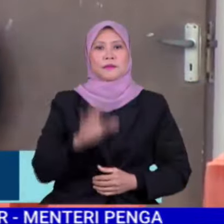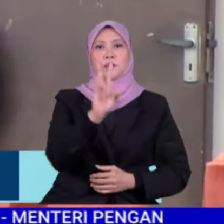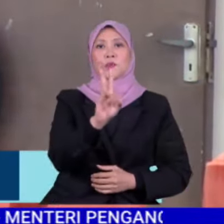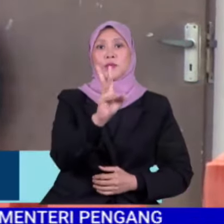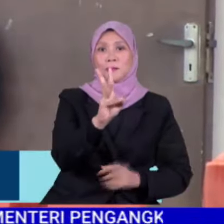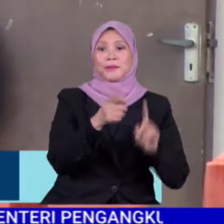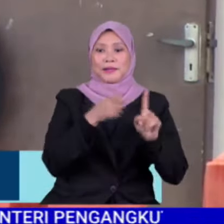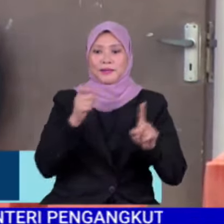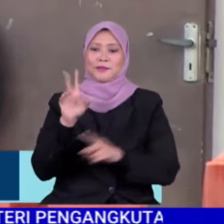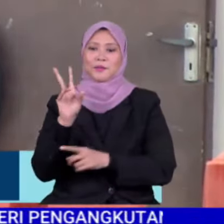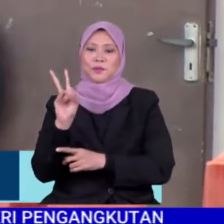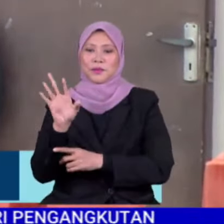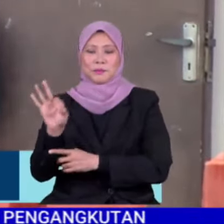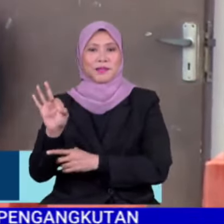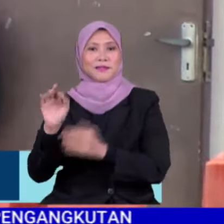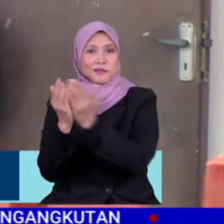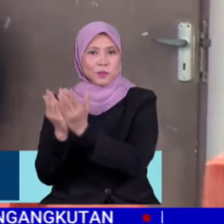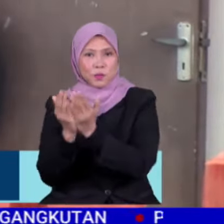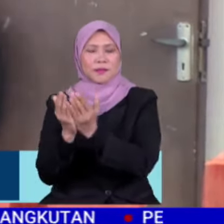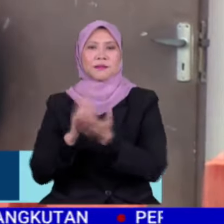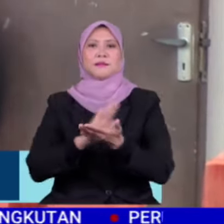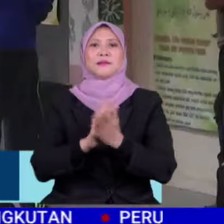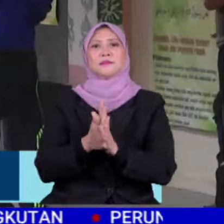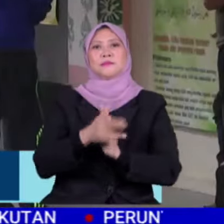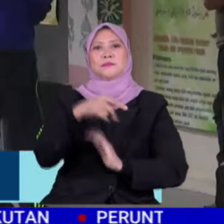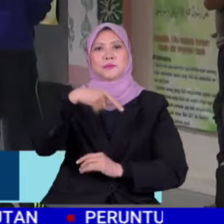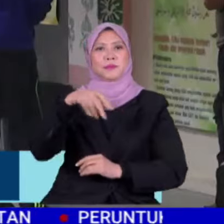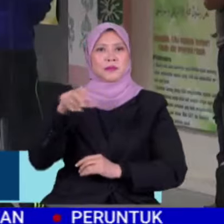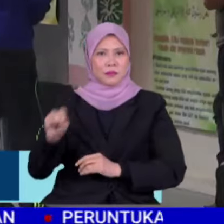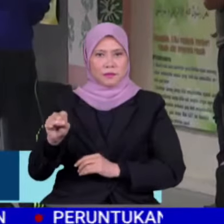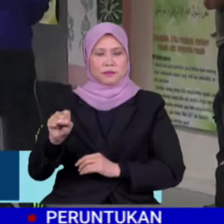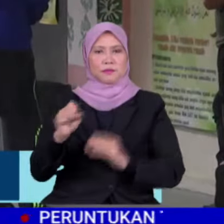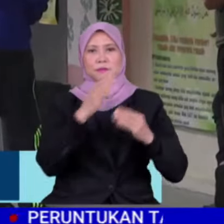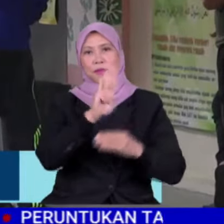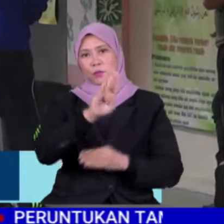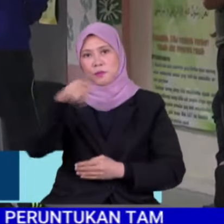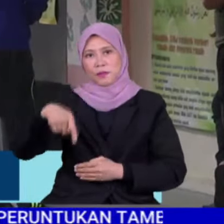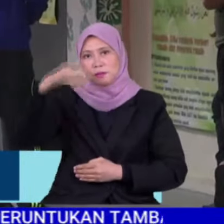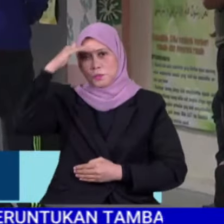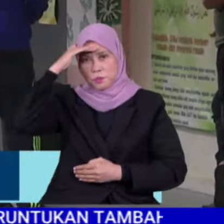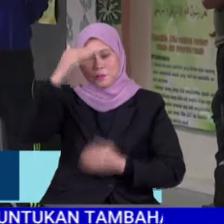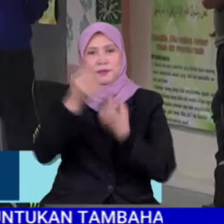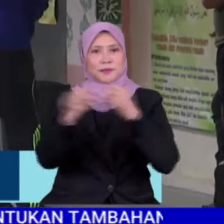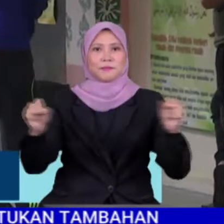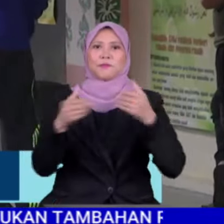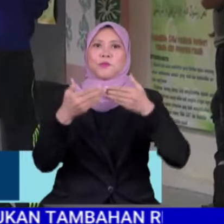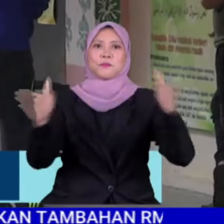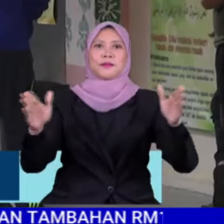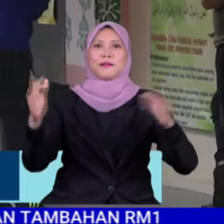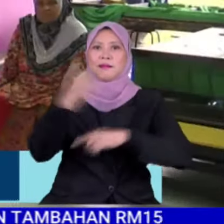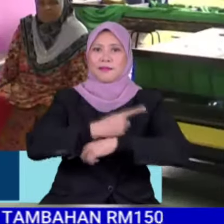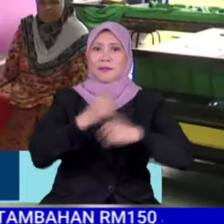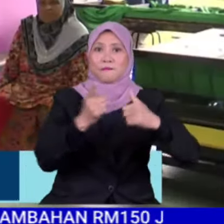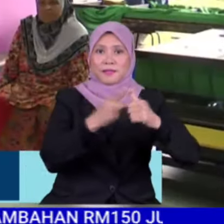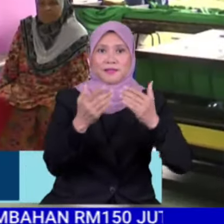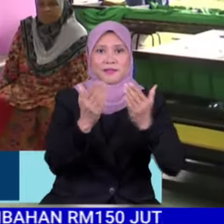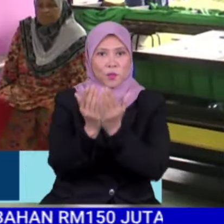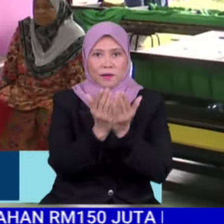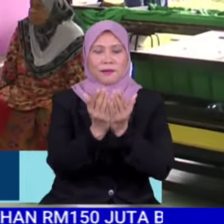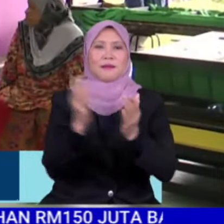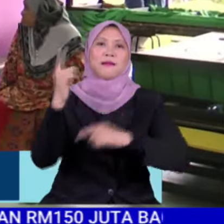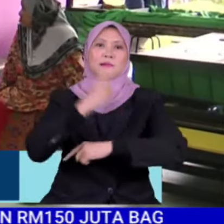76 daripada 79 sekolah yang dijadikan pusat pemindahan sementara di Batu Pahat Johor sedia dibuka pada hari pertama